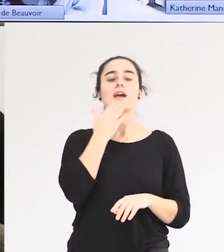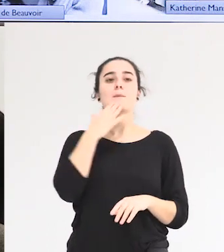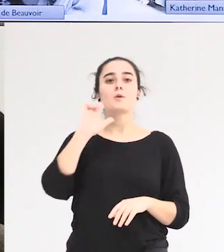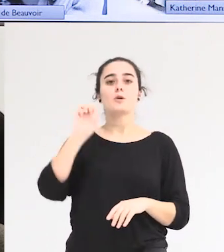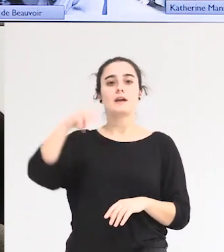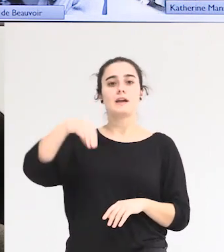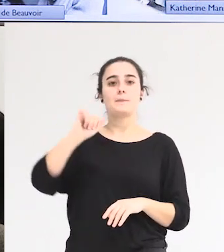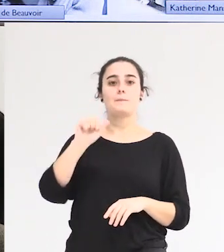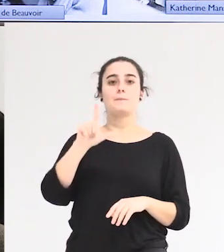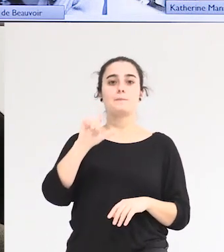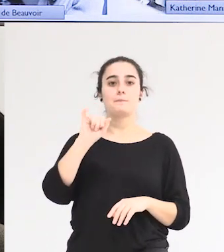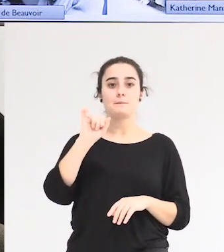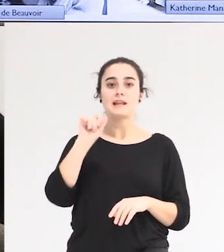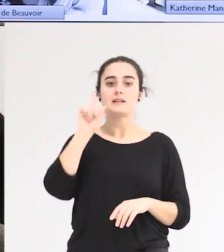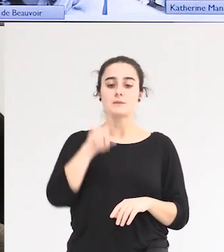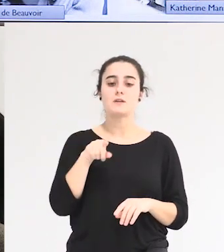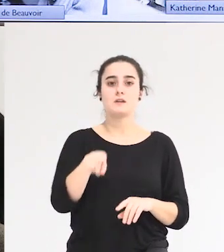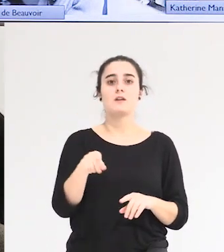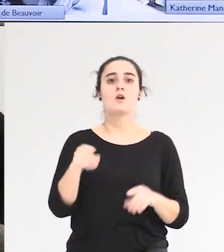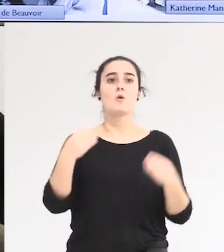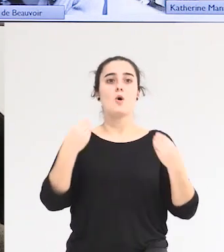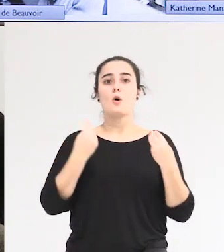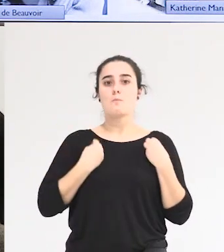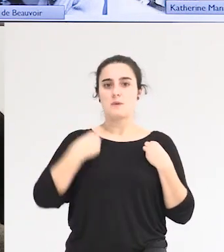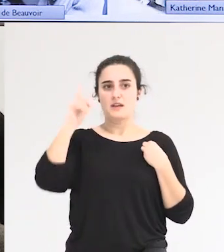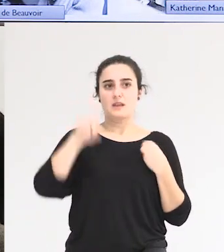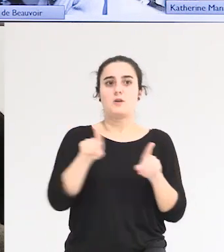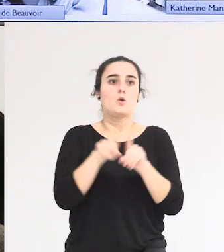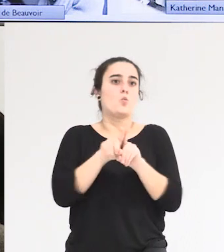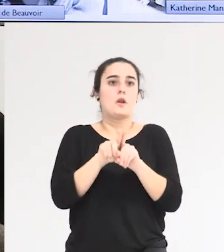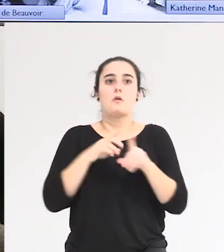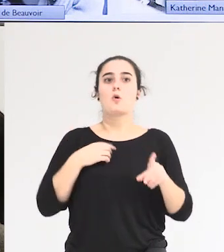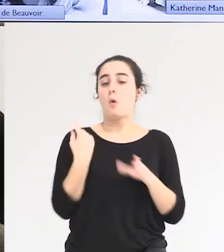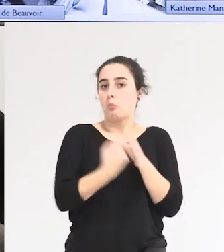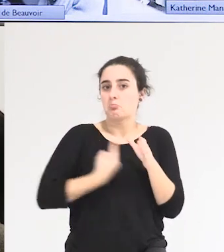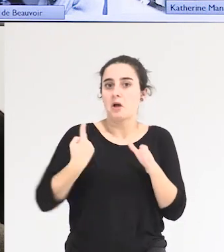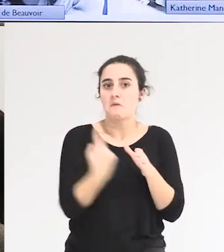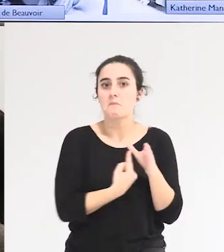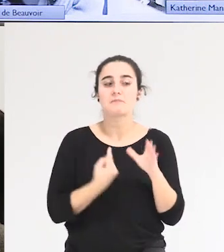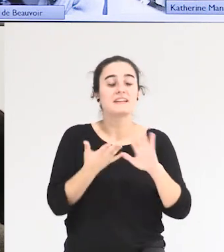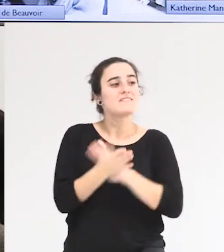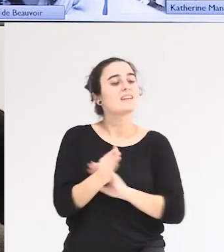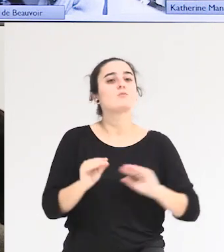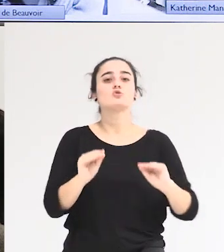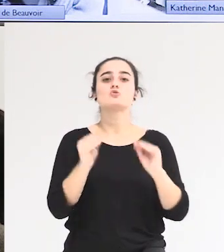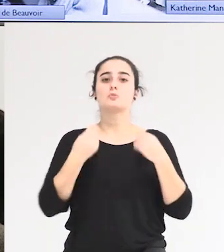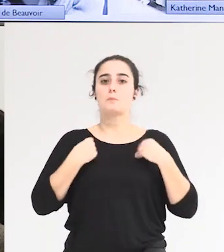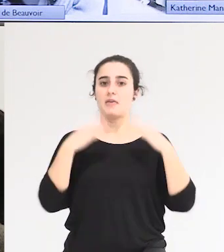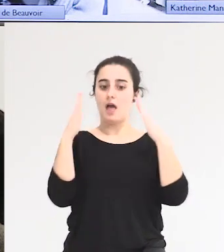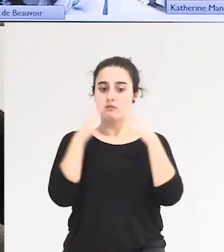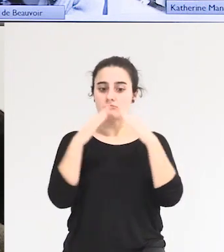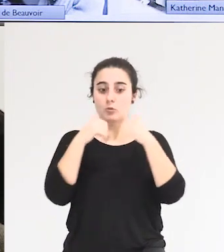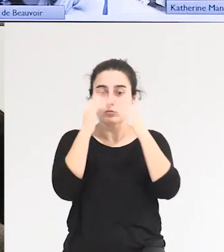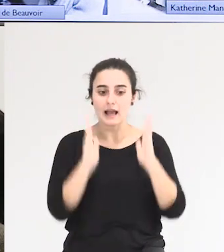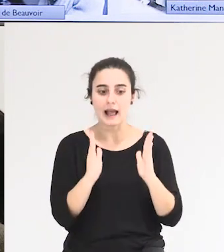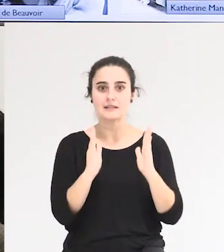Dickinsonen kasuan ere oso isolatuta bizi zen, bai? Eta horregatik hain zuzen ere, bizitza domestiko horretatik libre